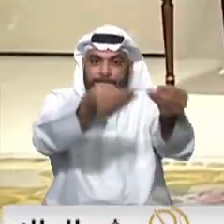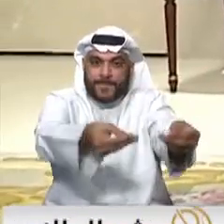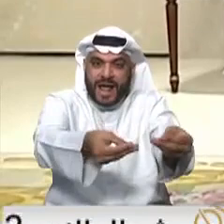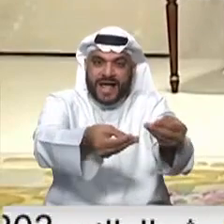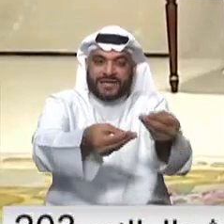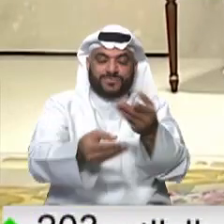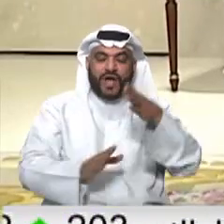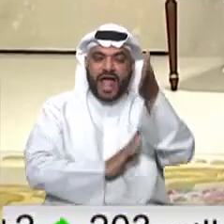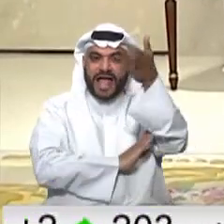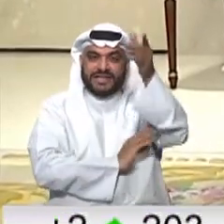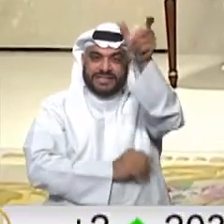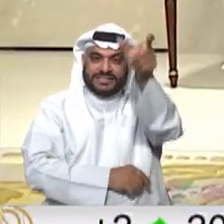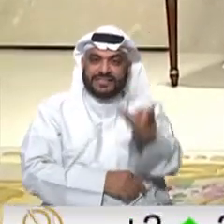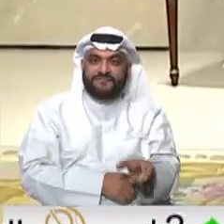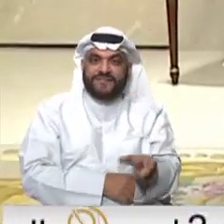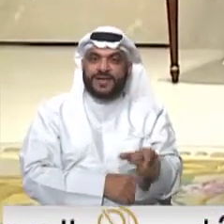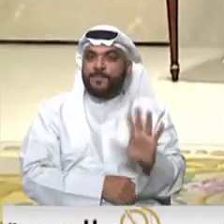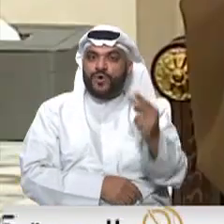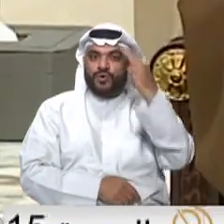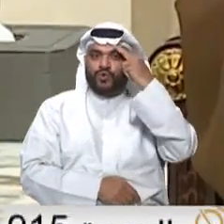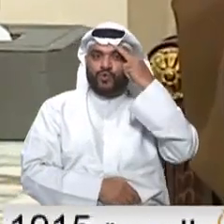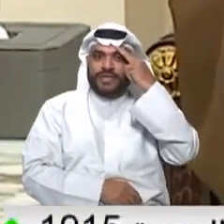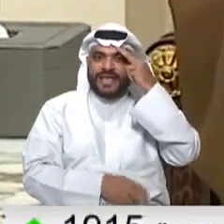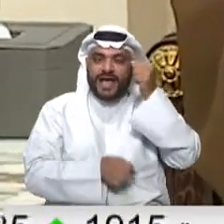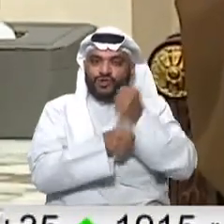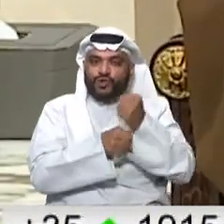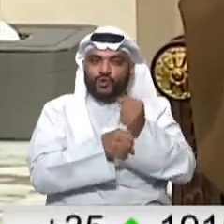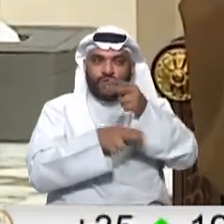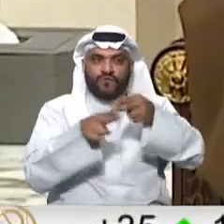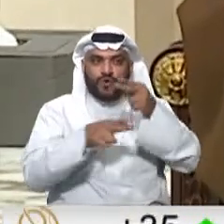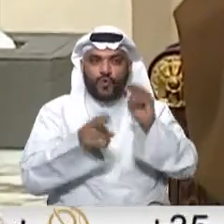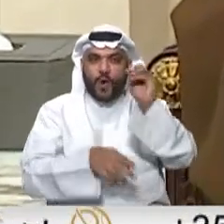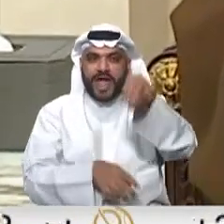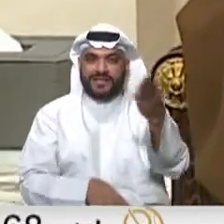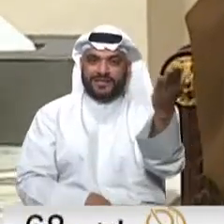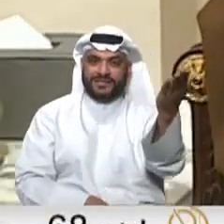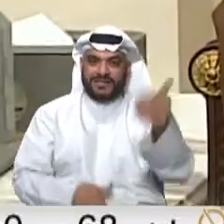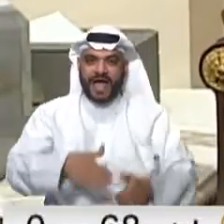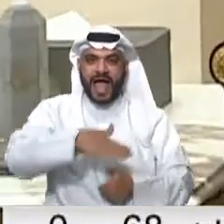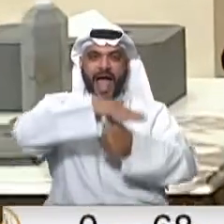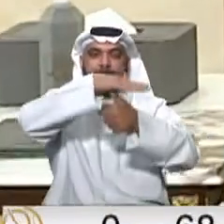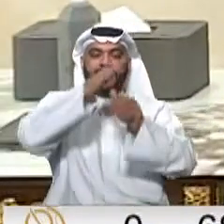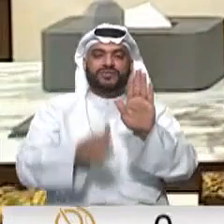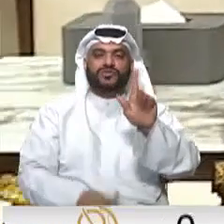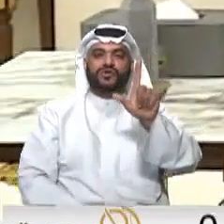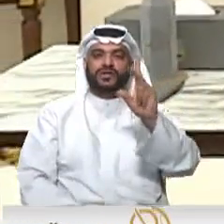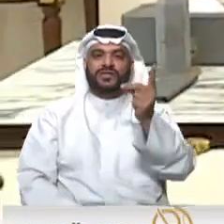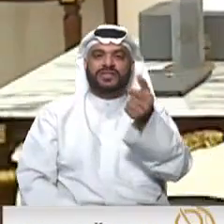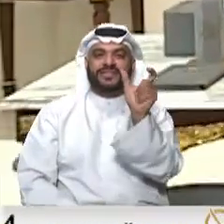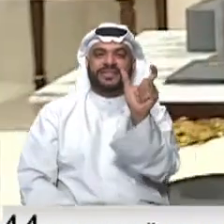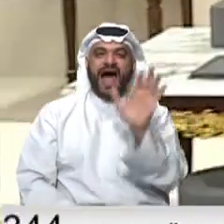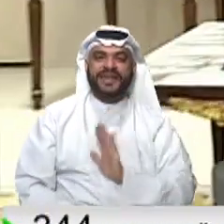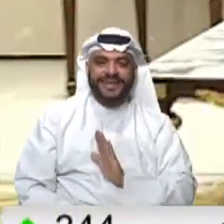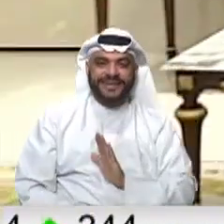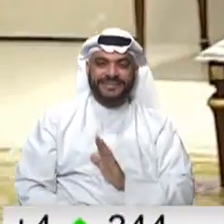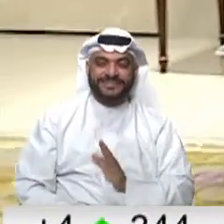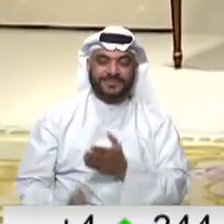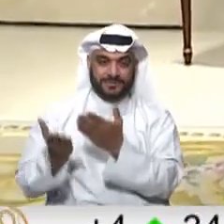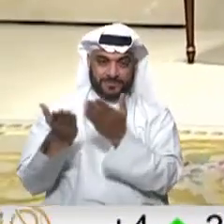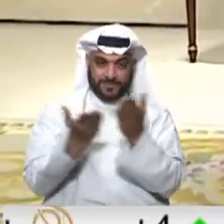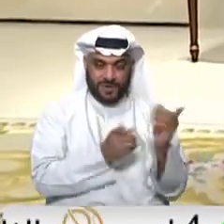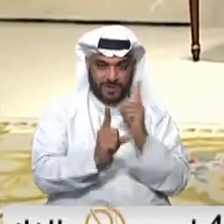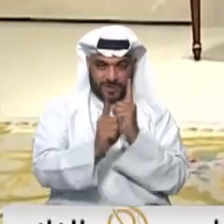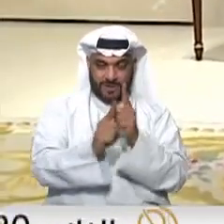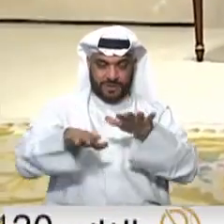حفظه الله سفير خادم الحرمين الشريفين لدى دوله الكويت سمو الامير سلطان بن سعد بن خالد ال سعود حضر